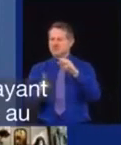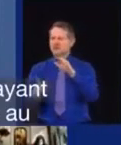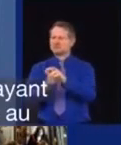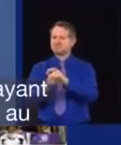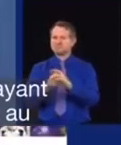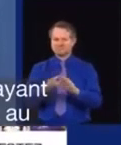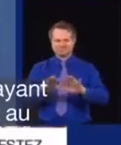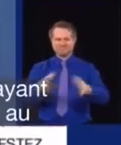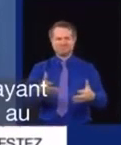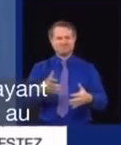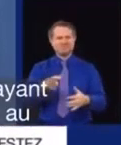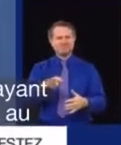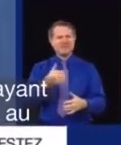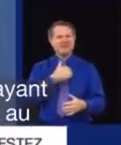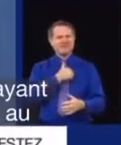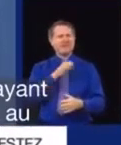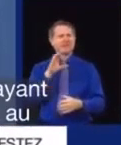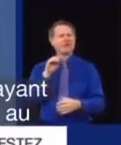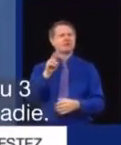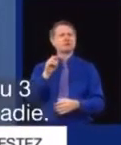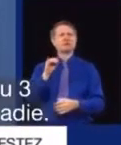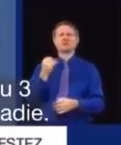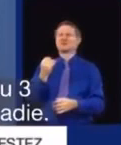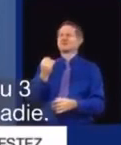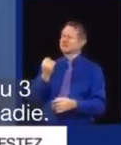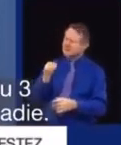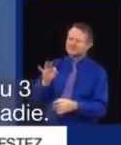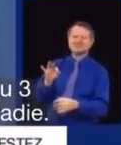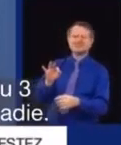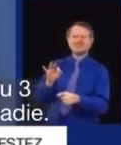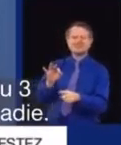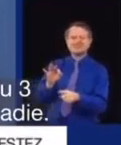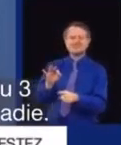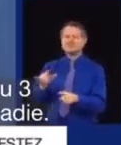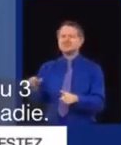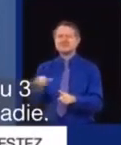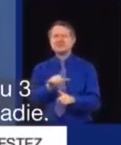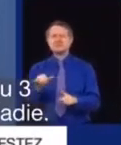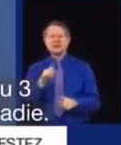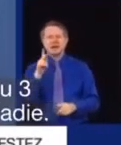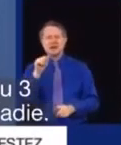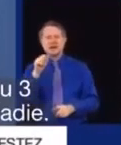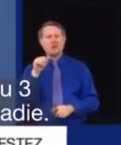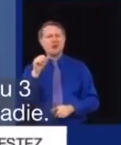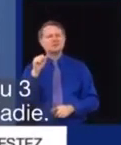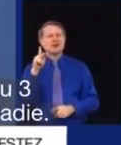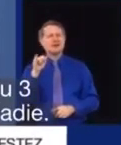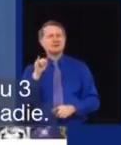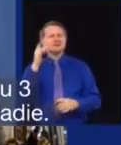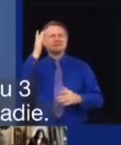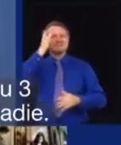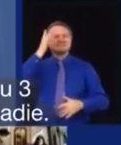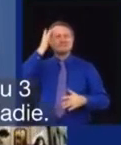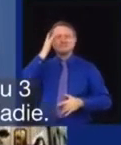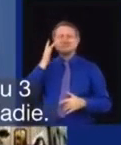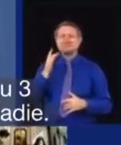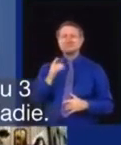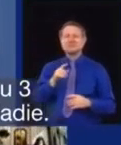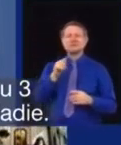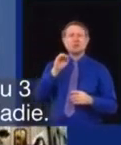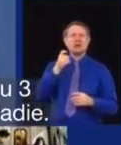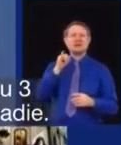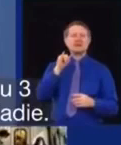It's similar to the what they call Kawasaki disease or toxic shock-like syndrome. We've